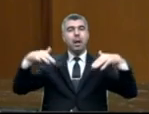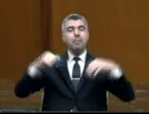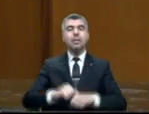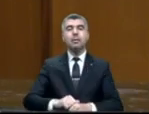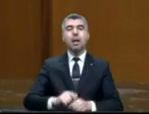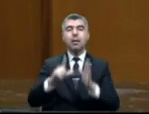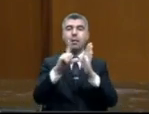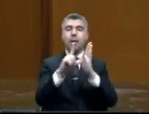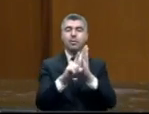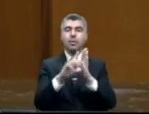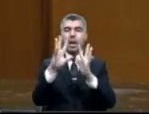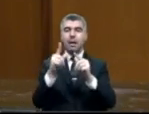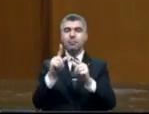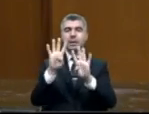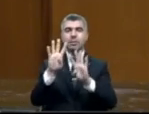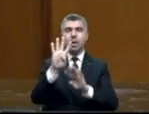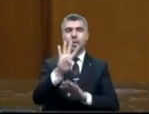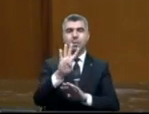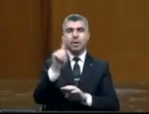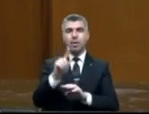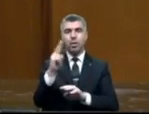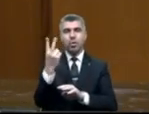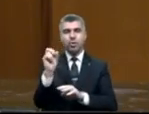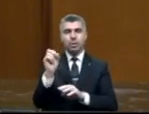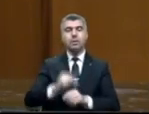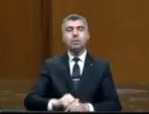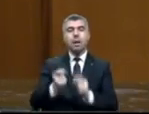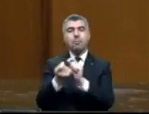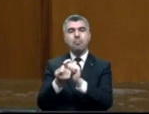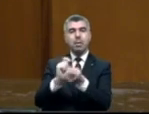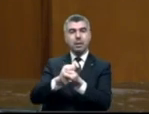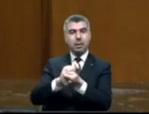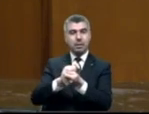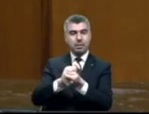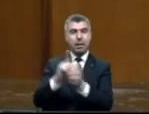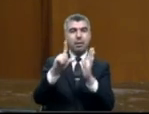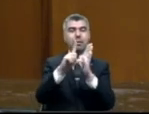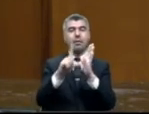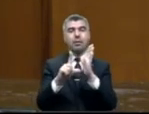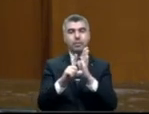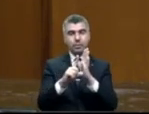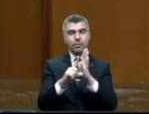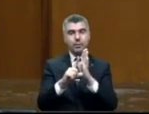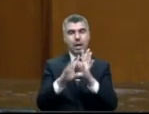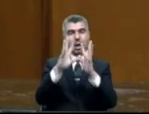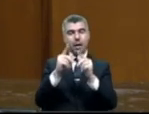تنظيمي رقم 4822 يقضي بتغيير وتتميم القانون التنظيمي